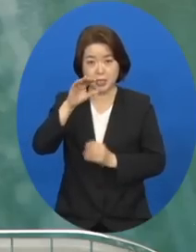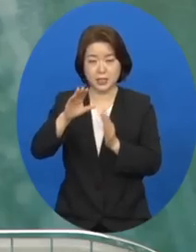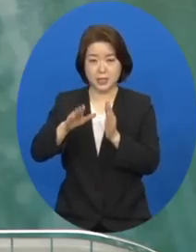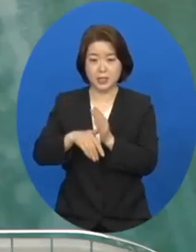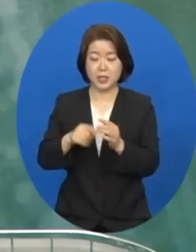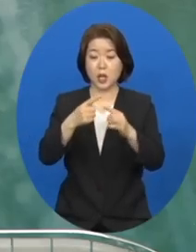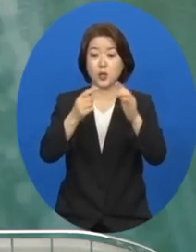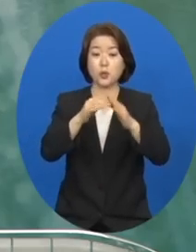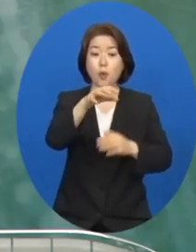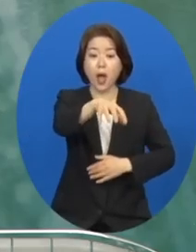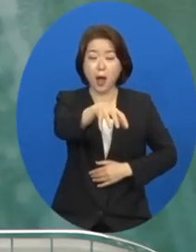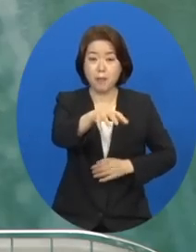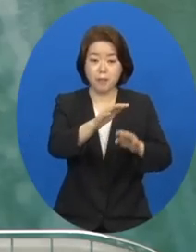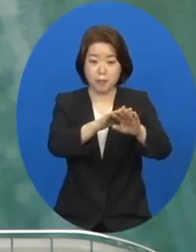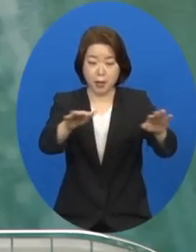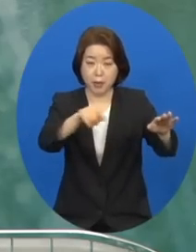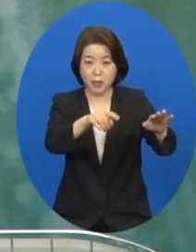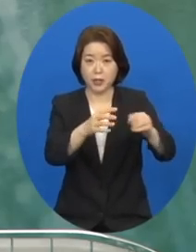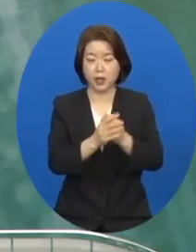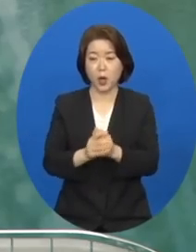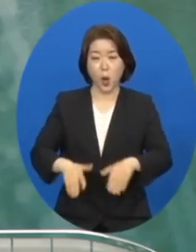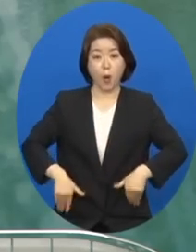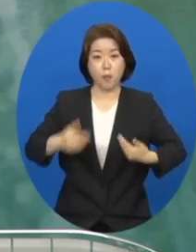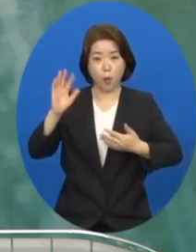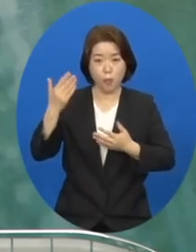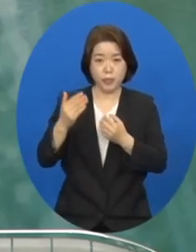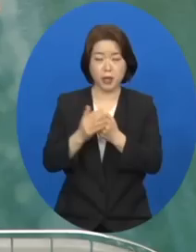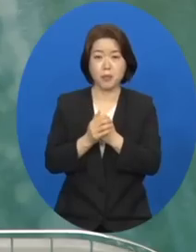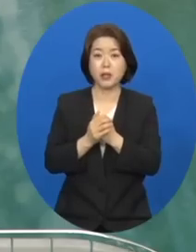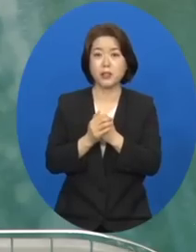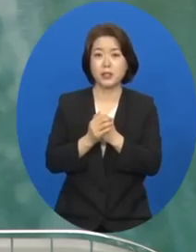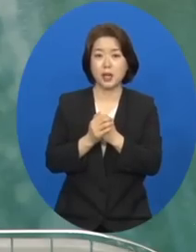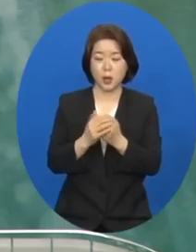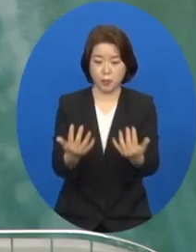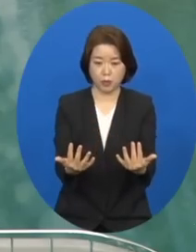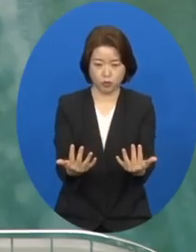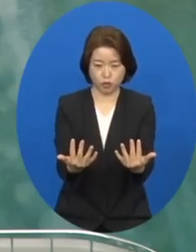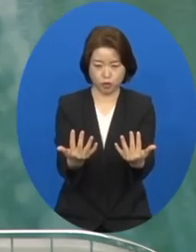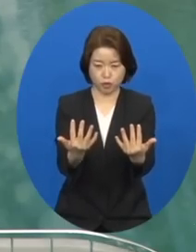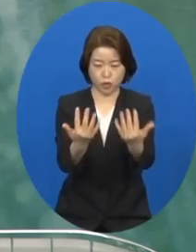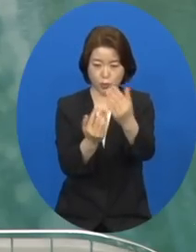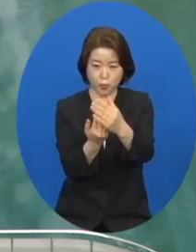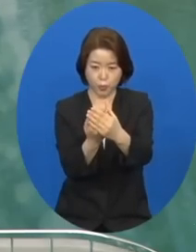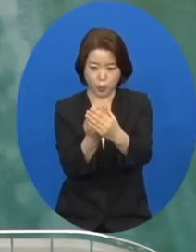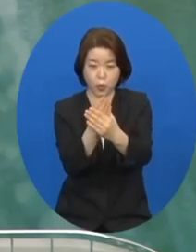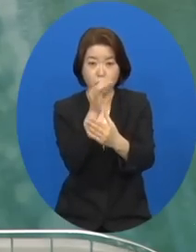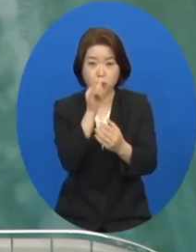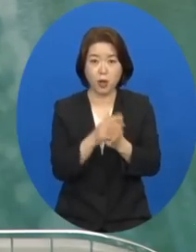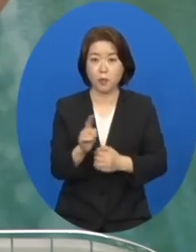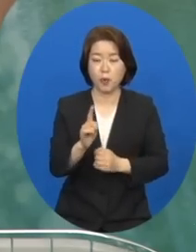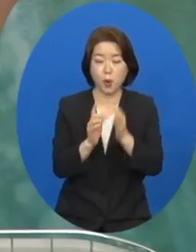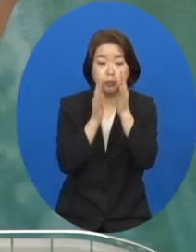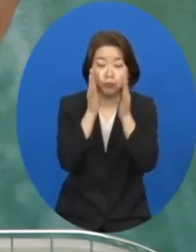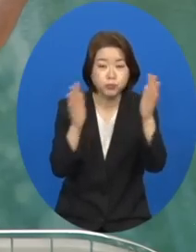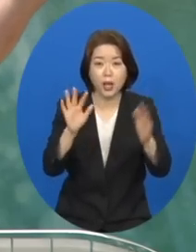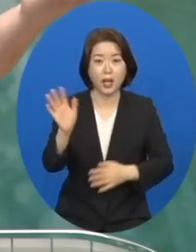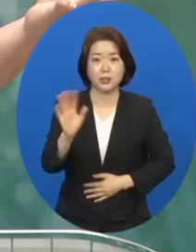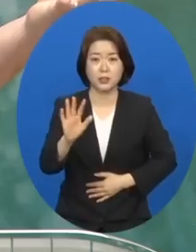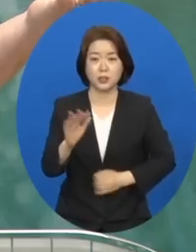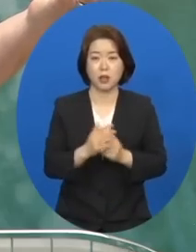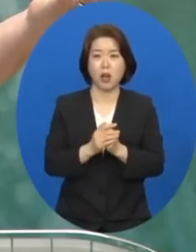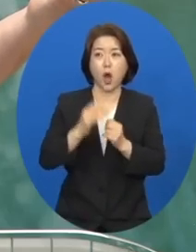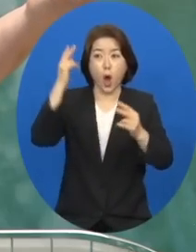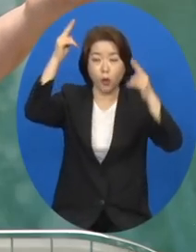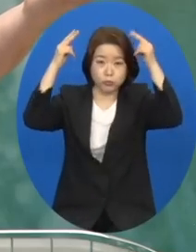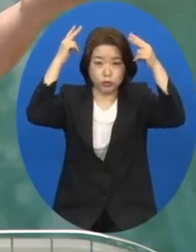앞마당에 봄만 되면 겨울이 지나도 봄만 되면 뭐가 땅에서 좌 올라와 풀이 아닙니다 부추